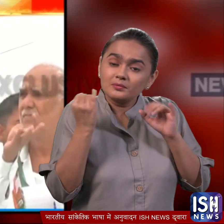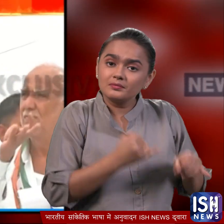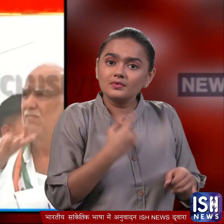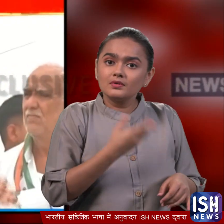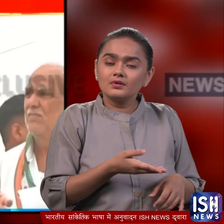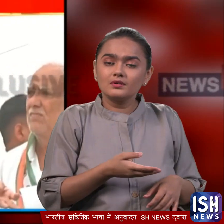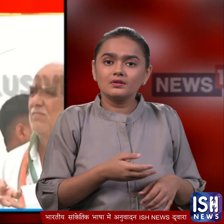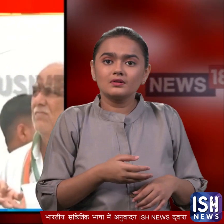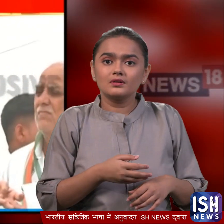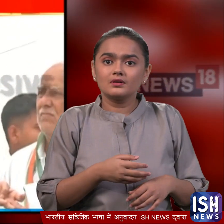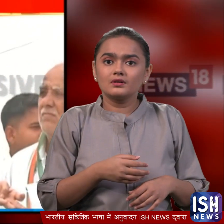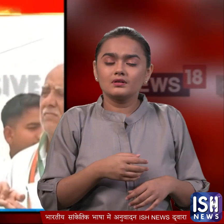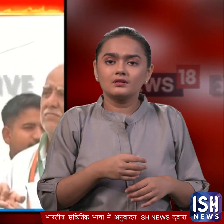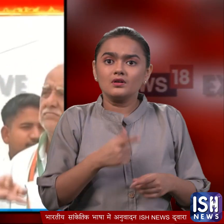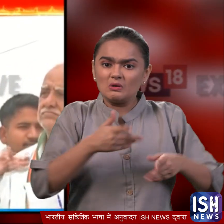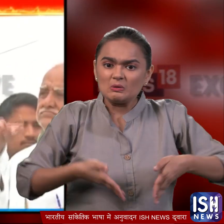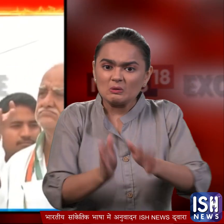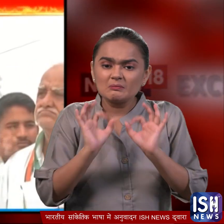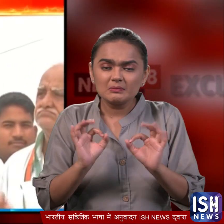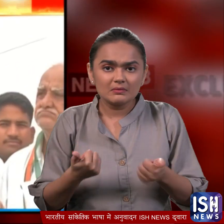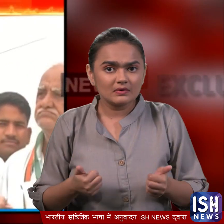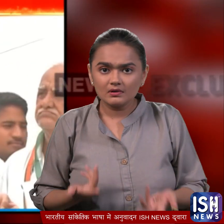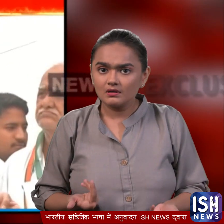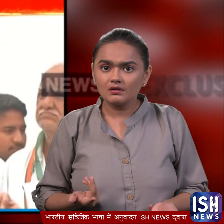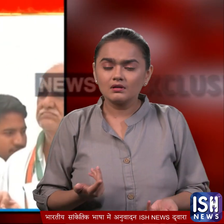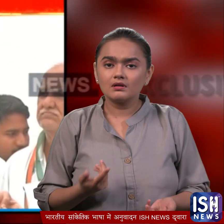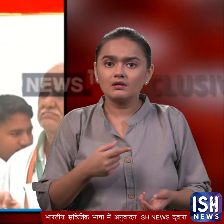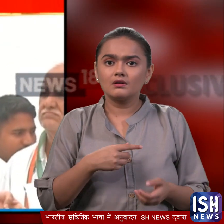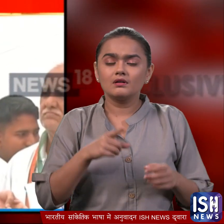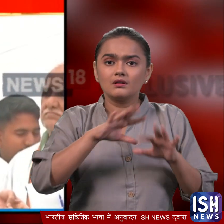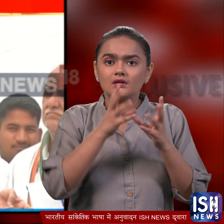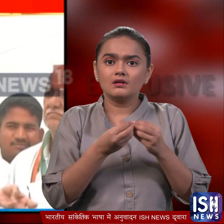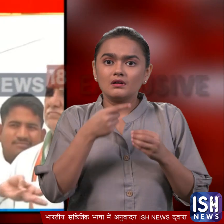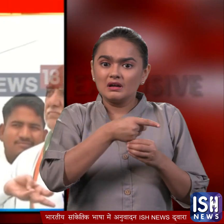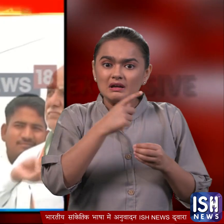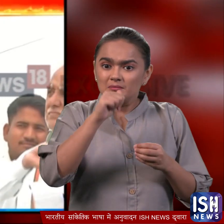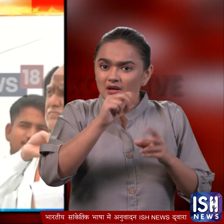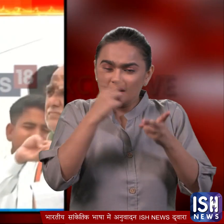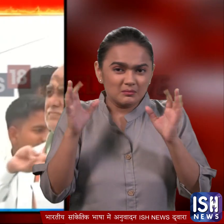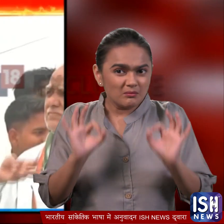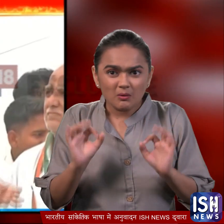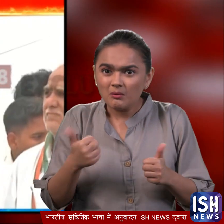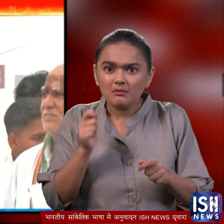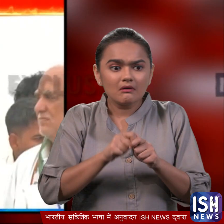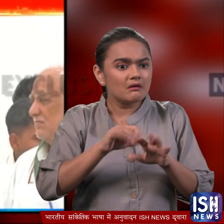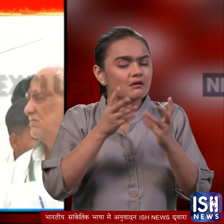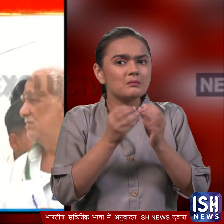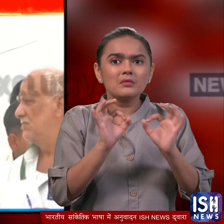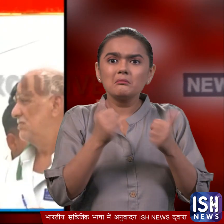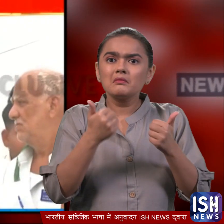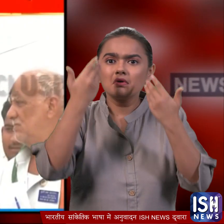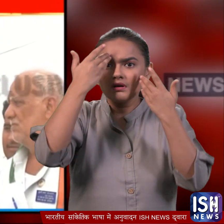अच्छा, खाद नहीं, रोड नहीं, प्रभारी महोदय आपसे निवेदन कर रहा हूँ,